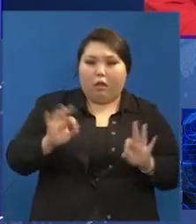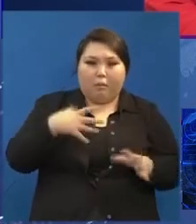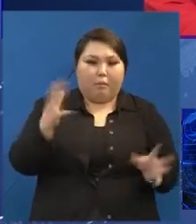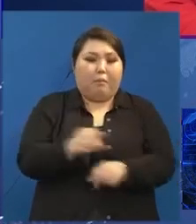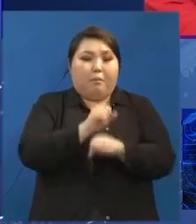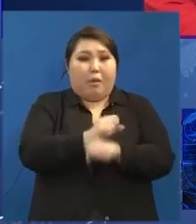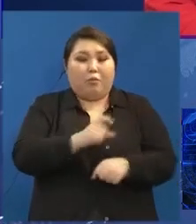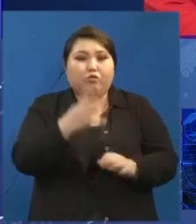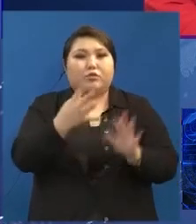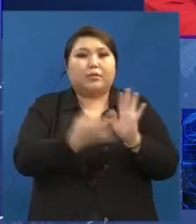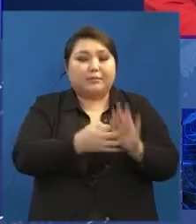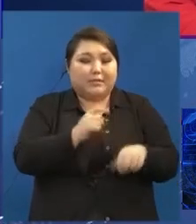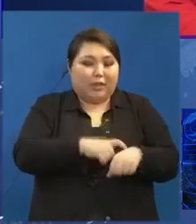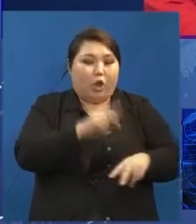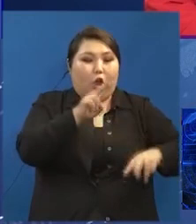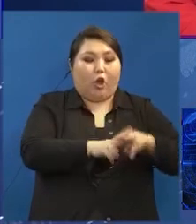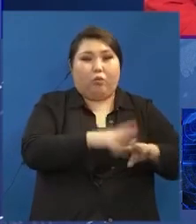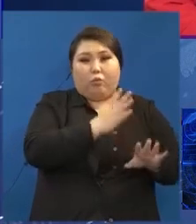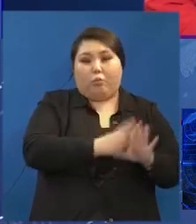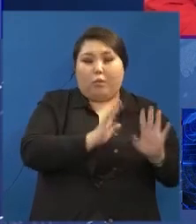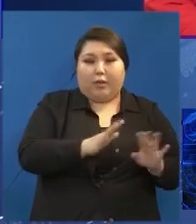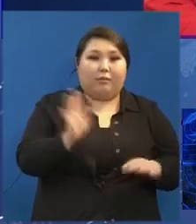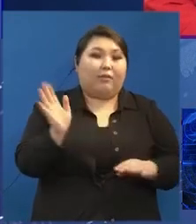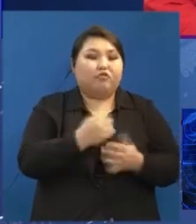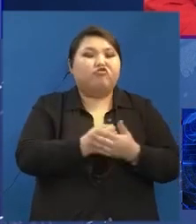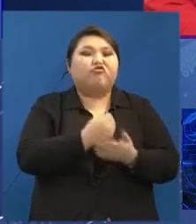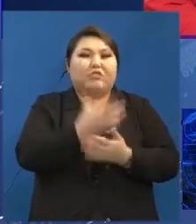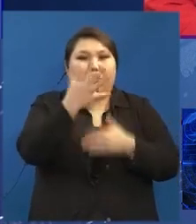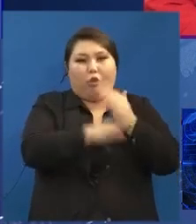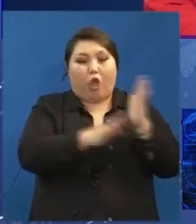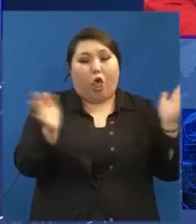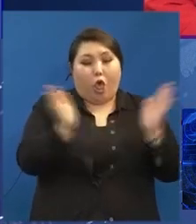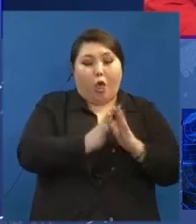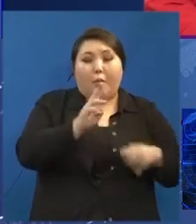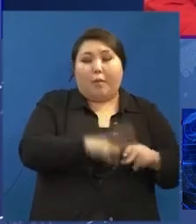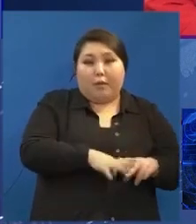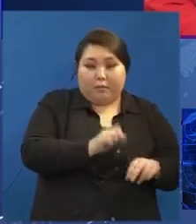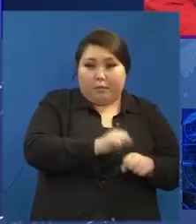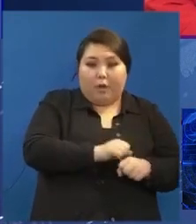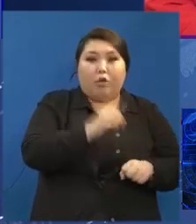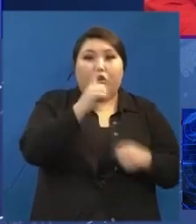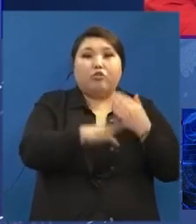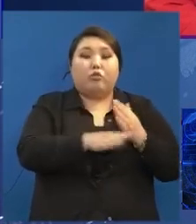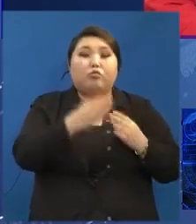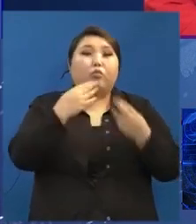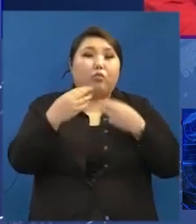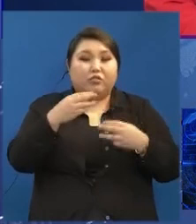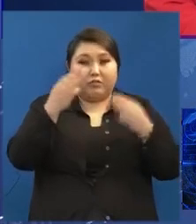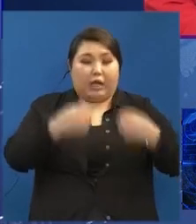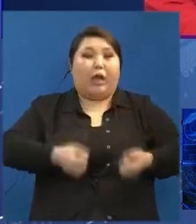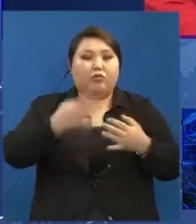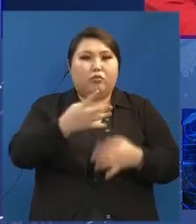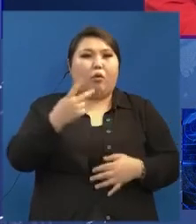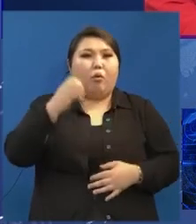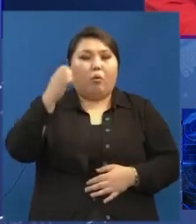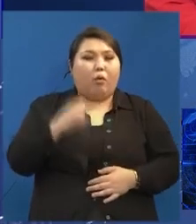хүмүүсийг 48 цаг хорсны дараа одоо өөрөөр хэлбэл 5 дахь өдрийн орой баривчлаад 1 дахь өдөр шүүхийн шийдвэр гарахтаа